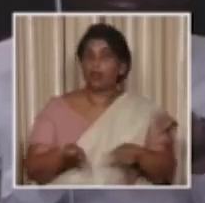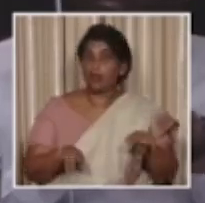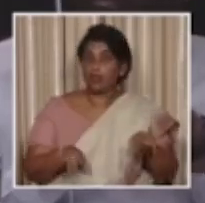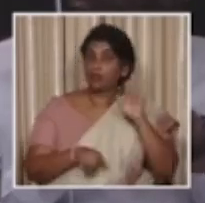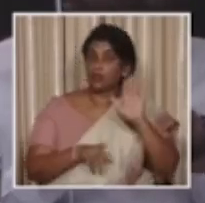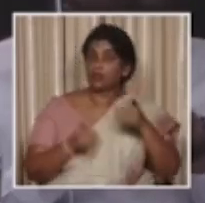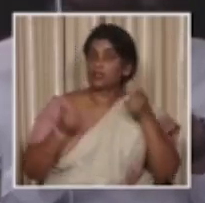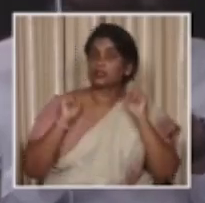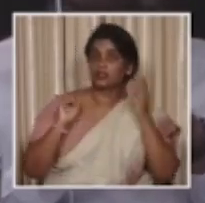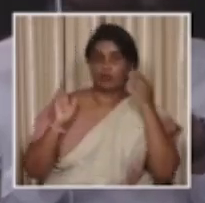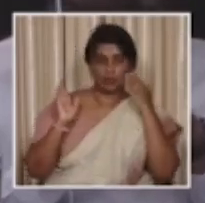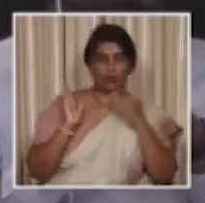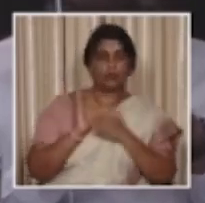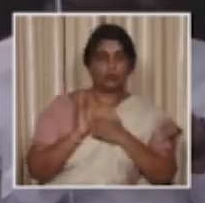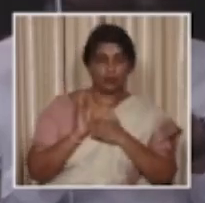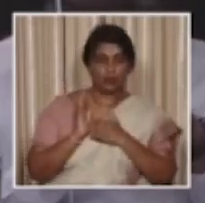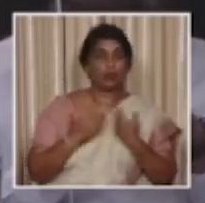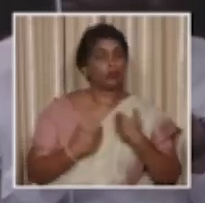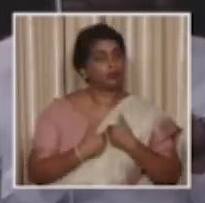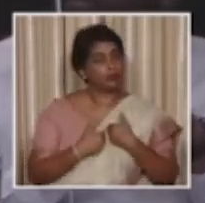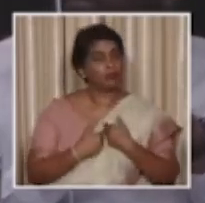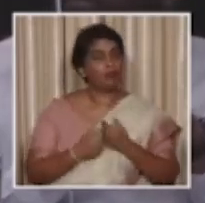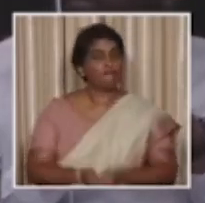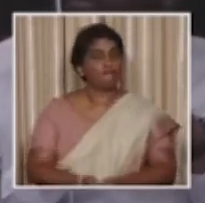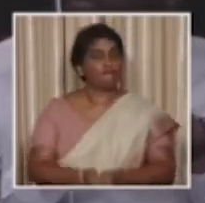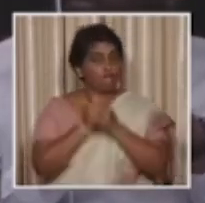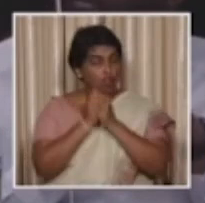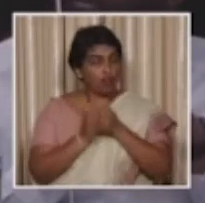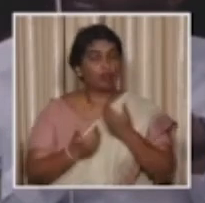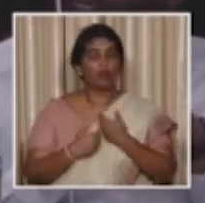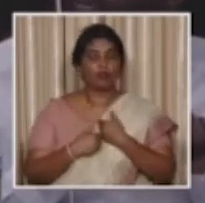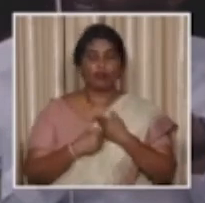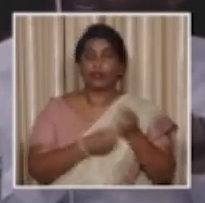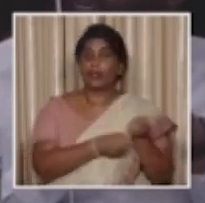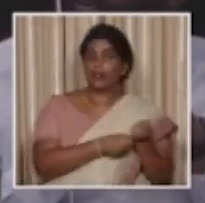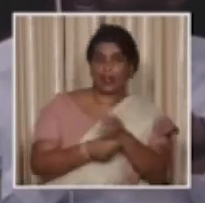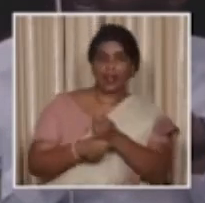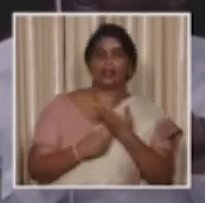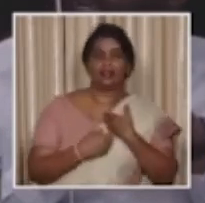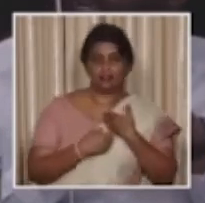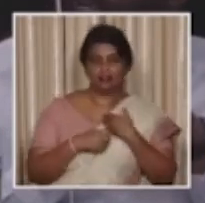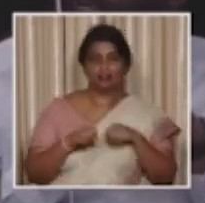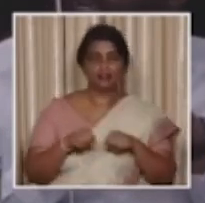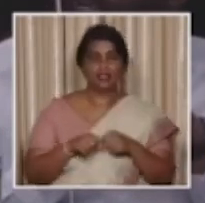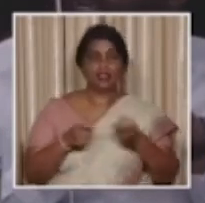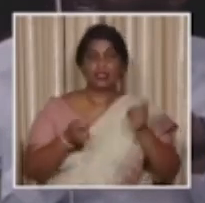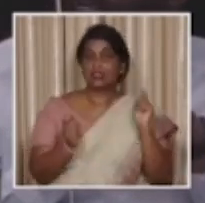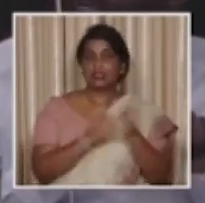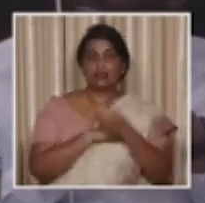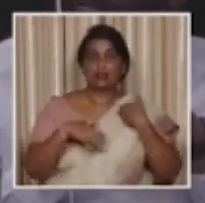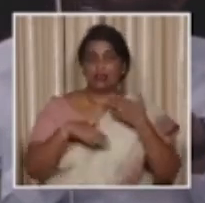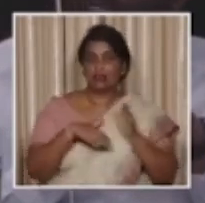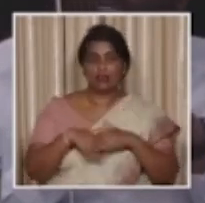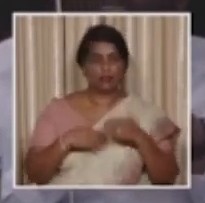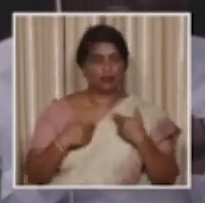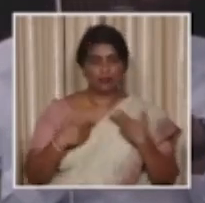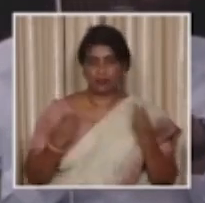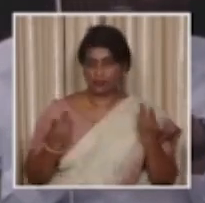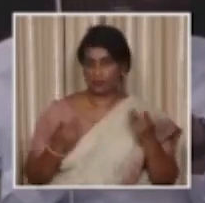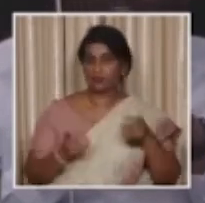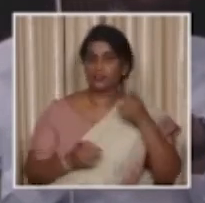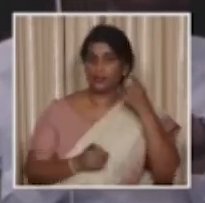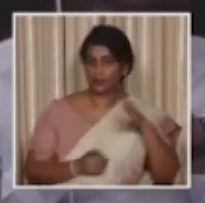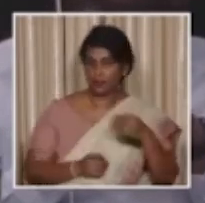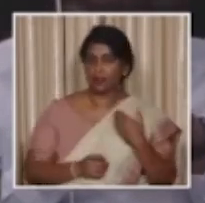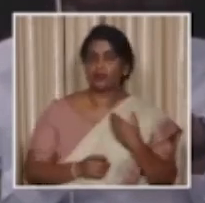ඔවුන්ගේ ක්‍රීඩාව සඳහා අපි වොලිබෝල් ගහපු අය එල්ලේ ගහපු අය මම ක්‍රිකට් ගහපු කෙනෙක් නෙවෙයි. ඉතින් ඒක